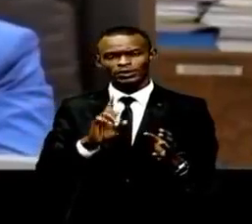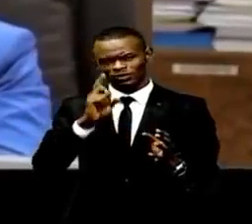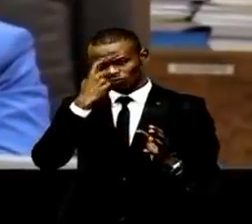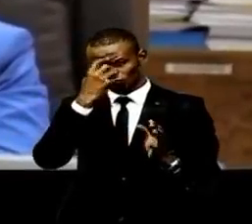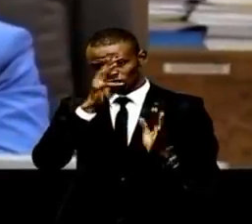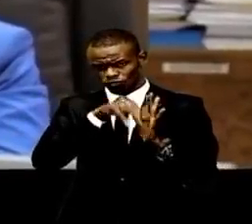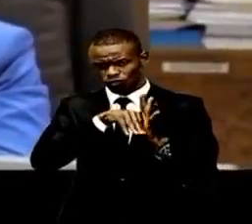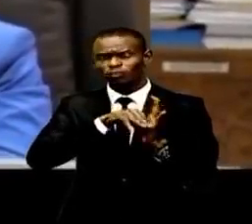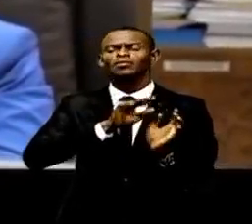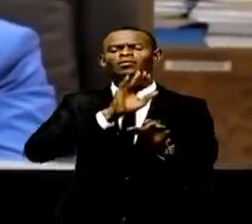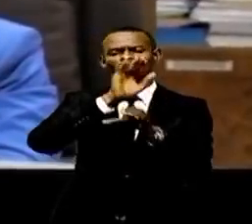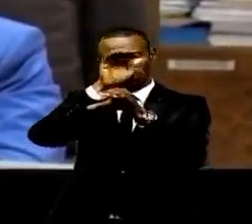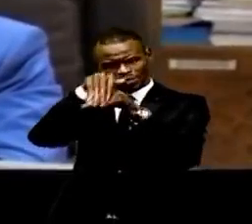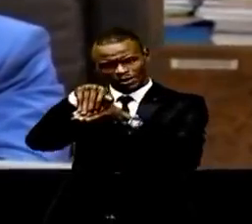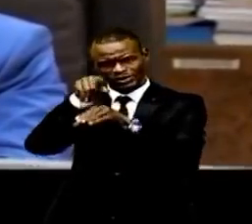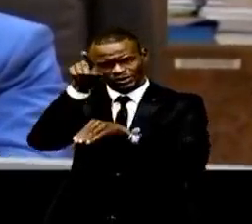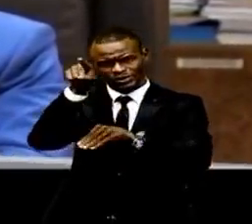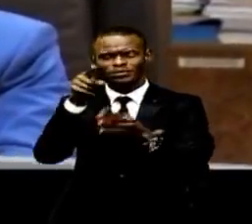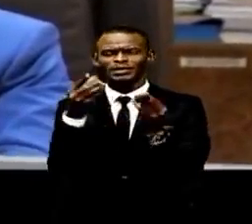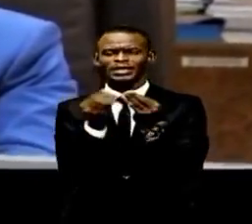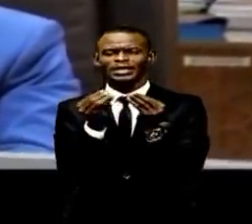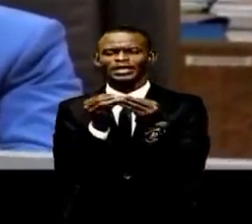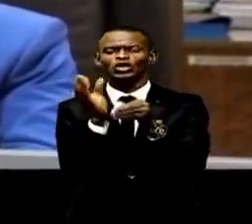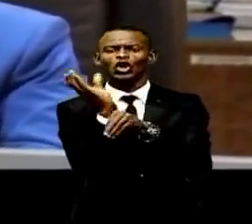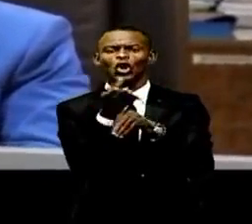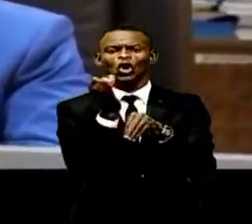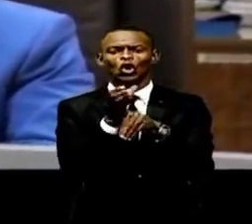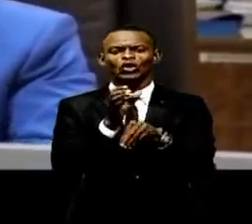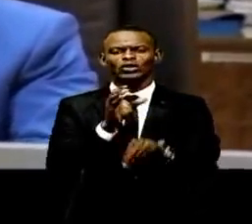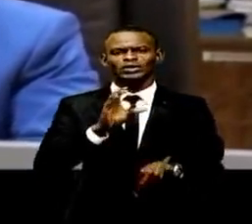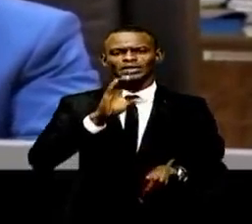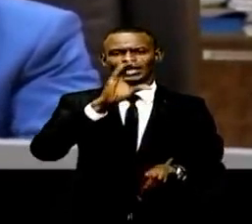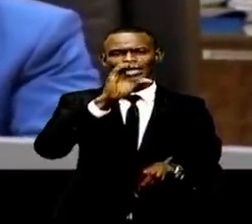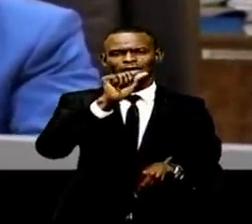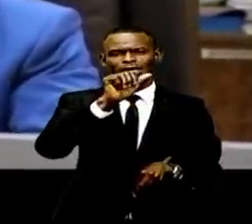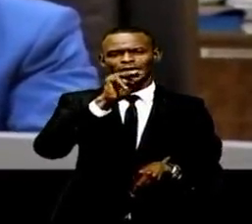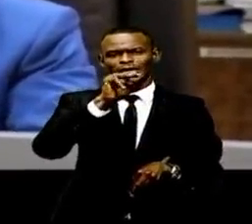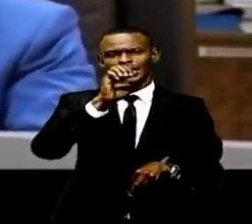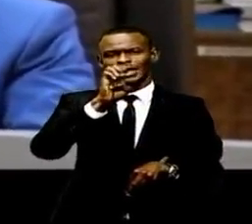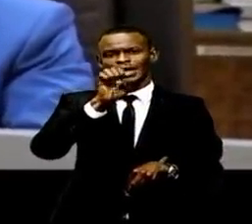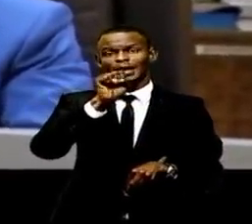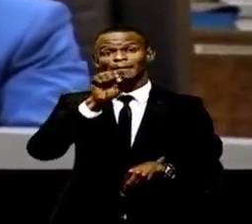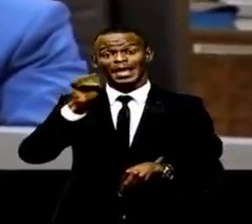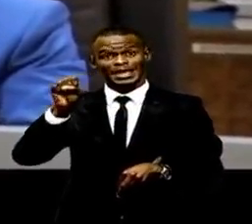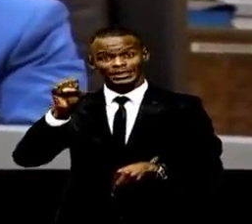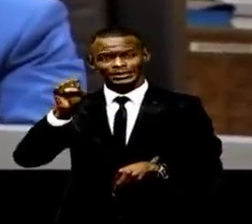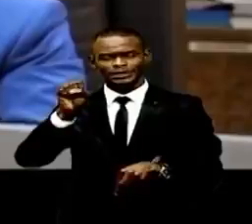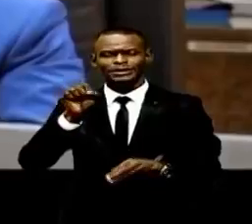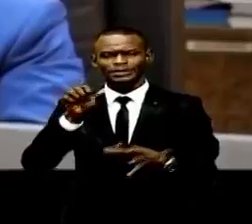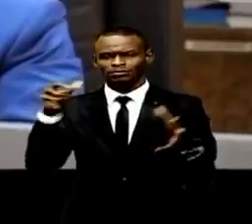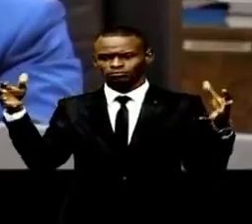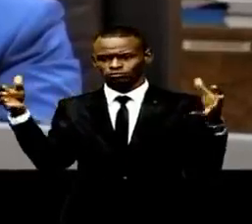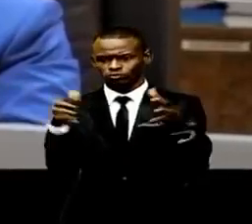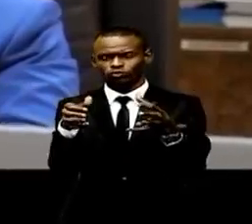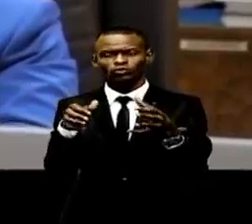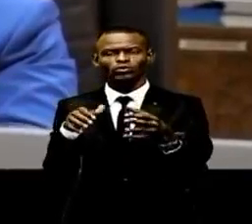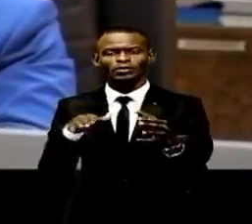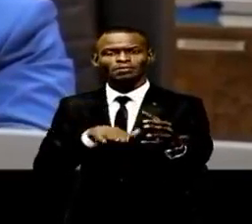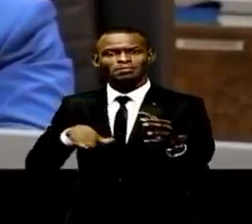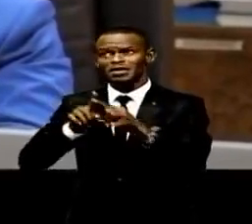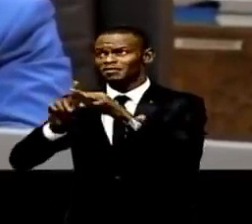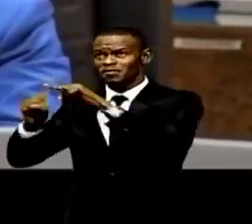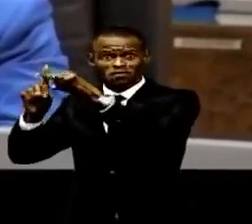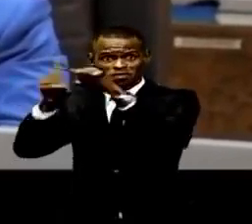coopération culturelle et scientifique interuniversitaire idoine qui réunit plusieurs États membres de notre continent plus le